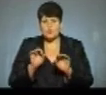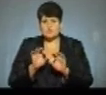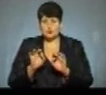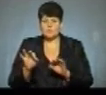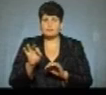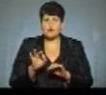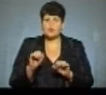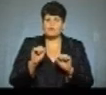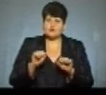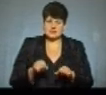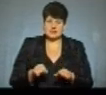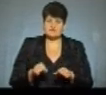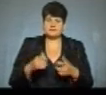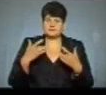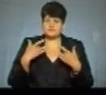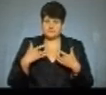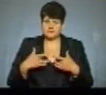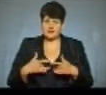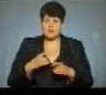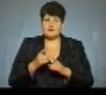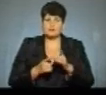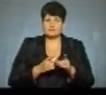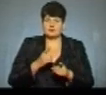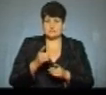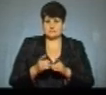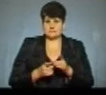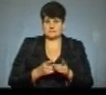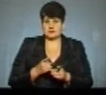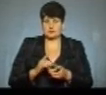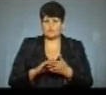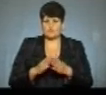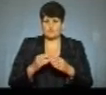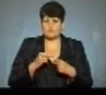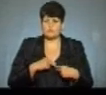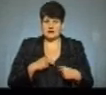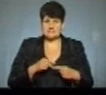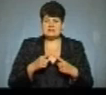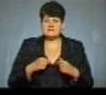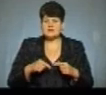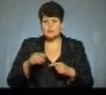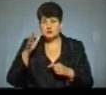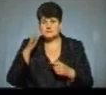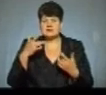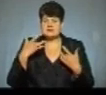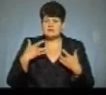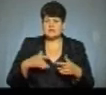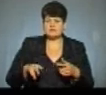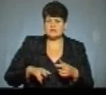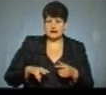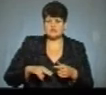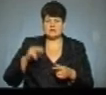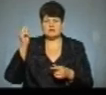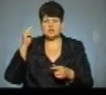про можливе вивільнення або зміни істотних умов праці. Відділ освіти звільнив директора